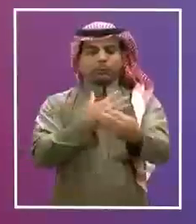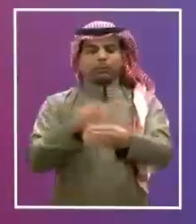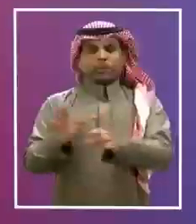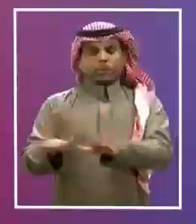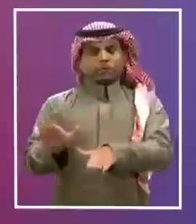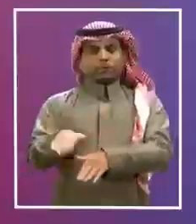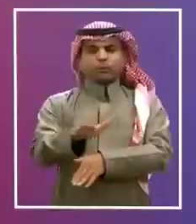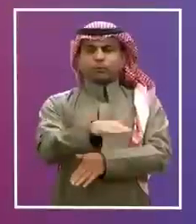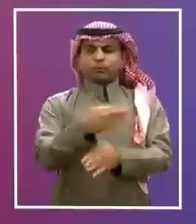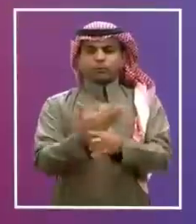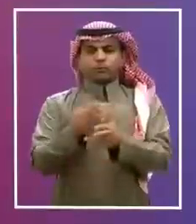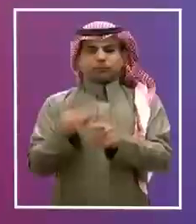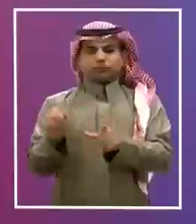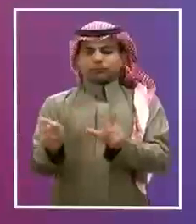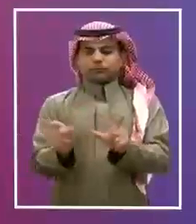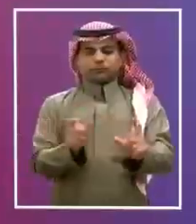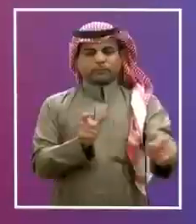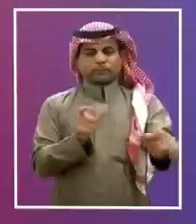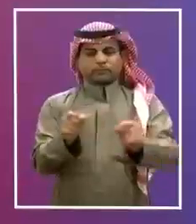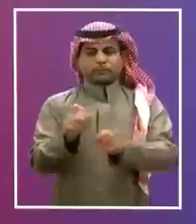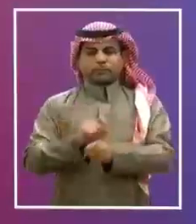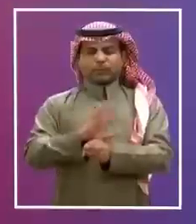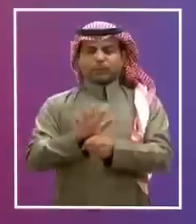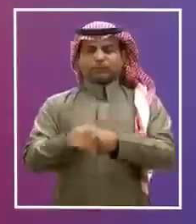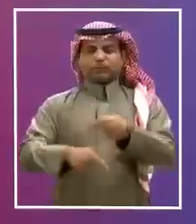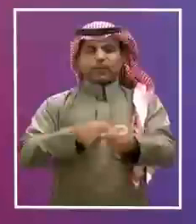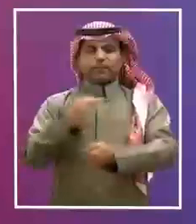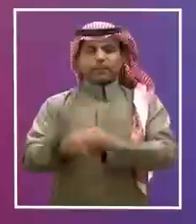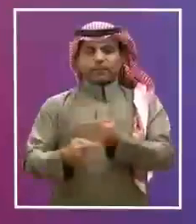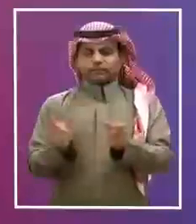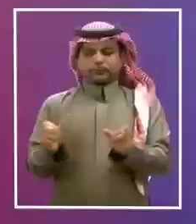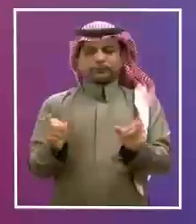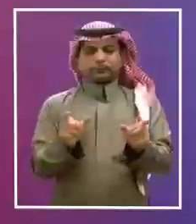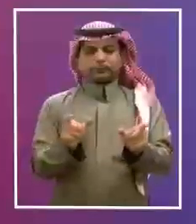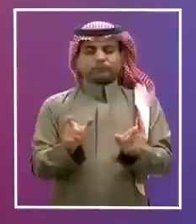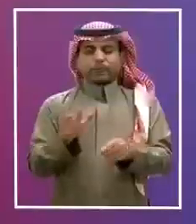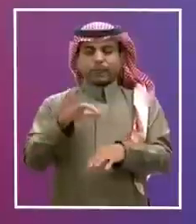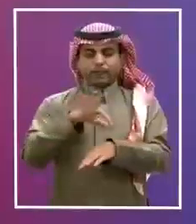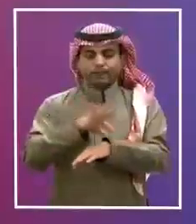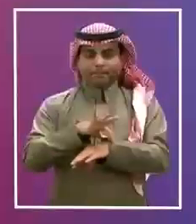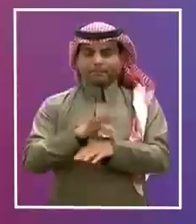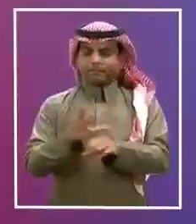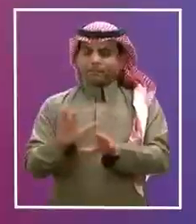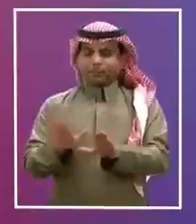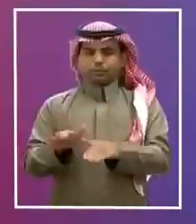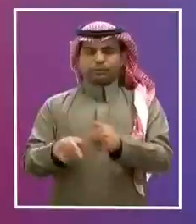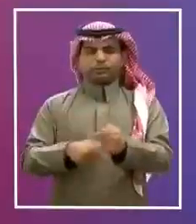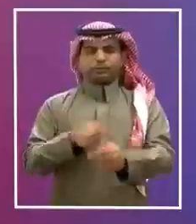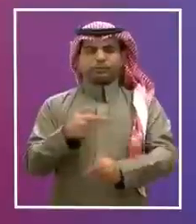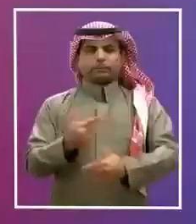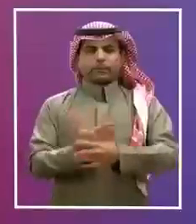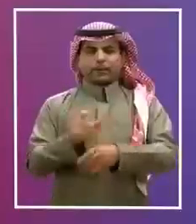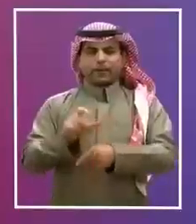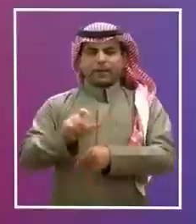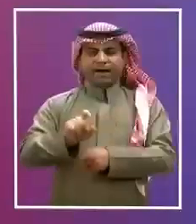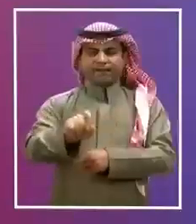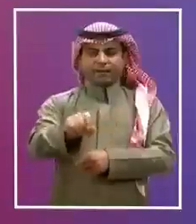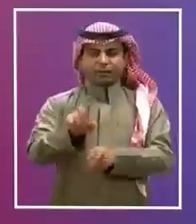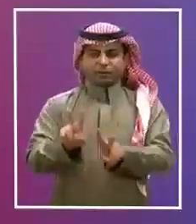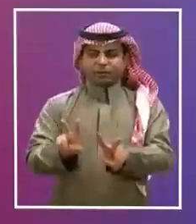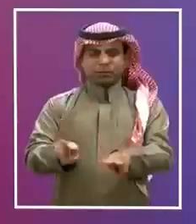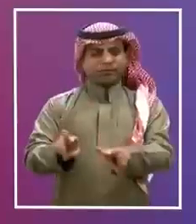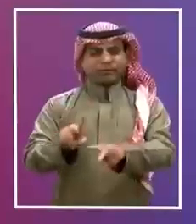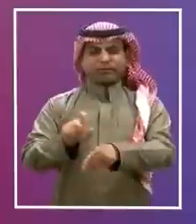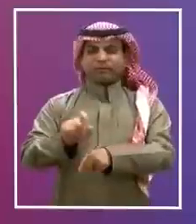العالم لا يزال الرصد لأعداد الحالات مستمر. المرض وهذا الفيروس لا